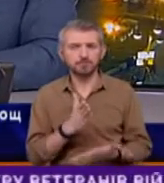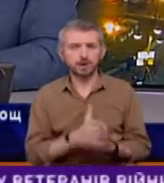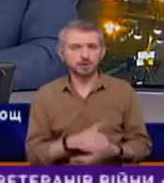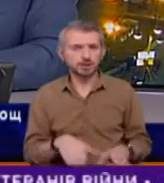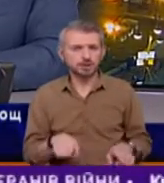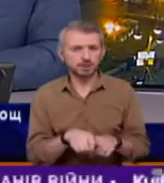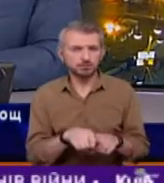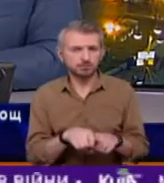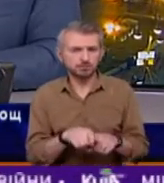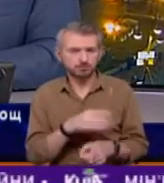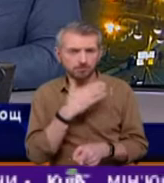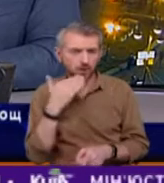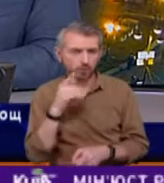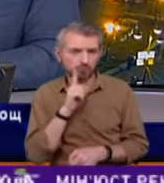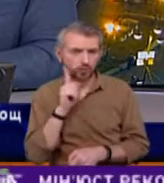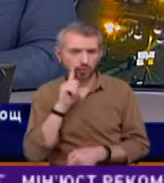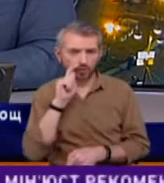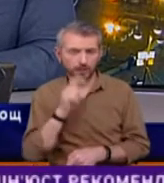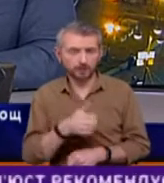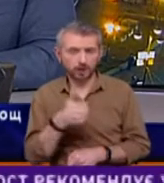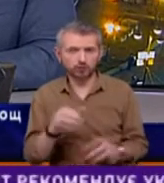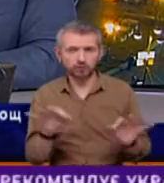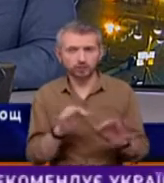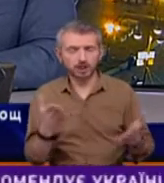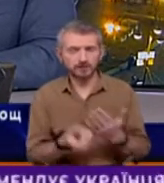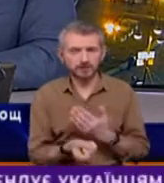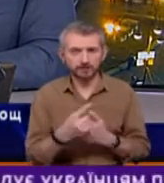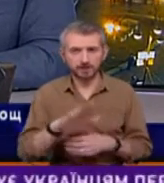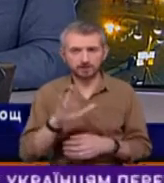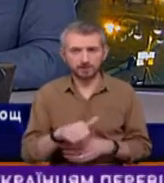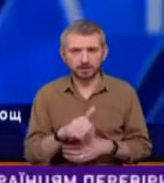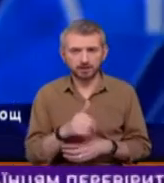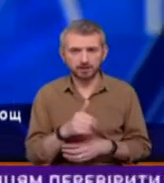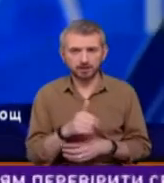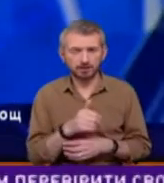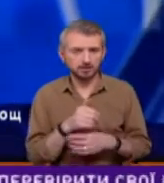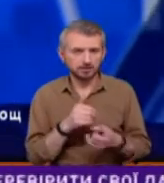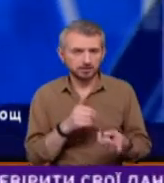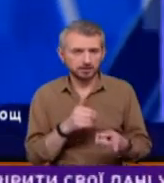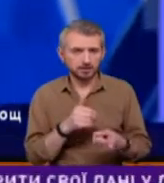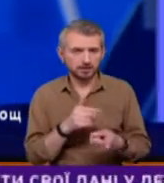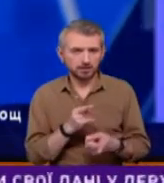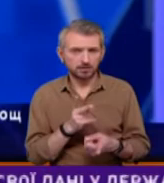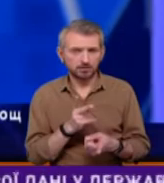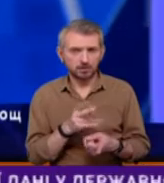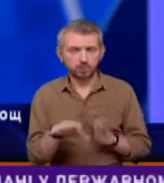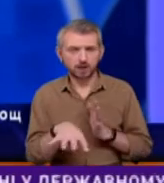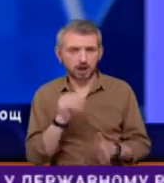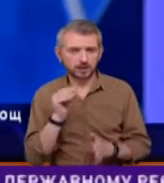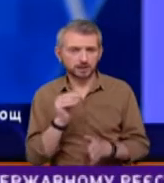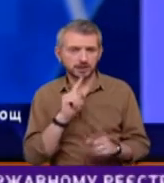стільки молодої української гарної музики, яка з'явилася після квот, ну, обирається